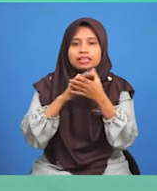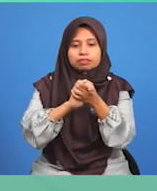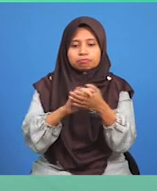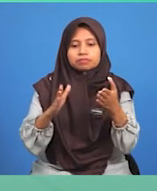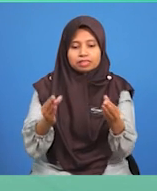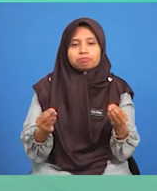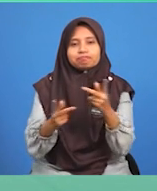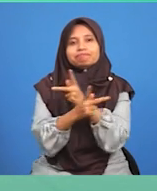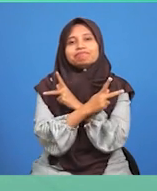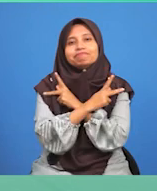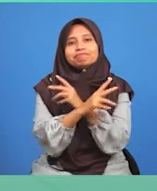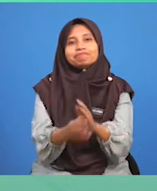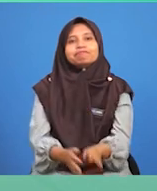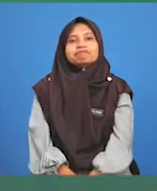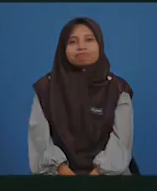kasih